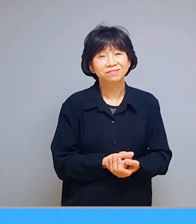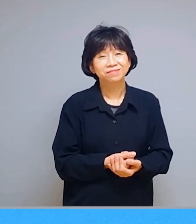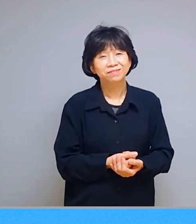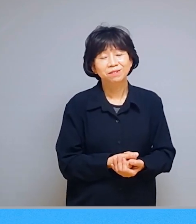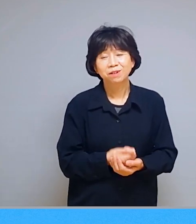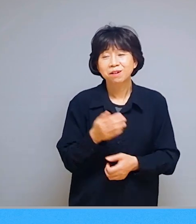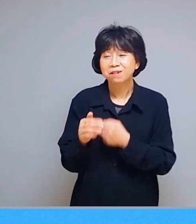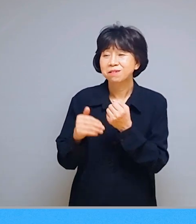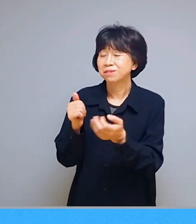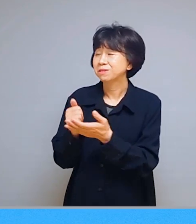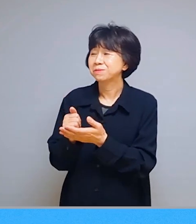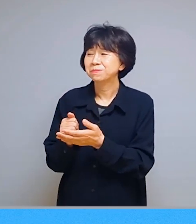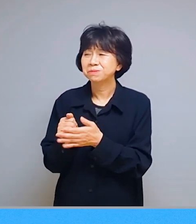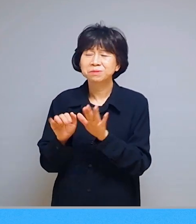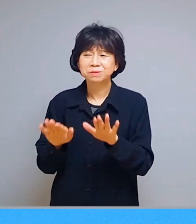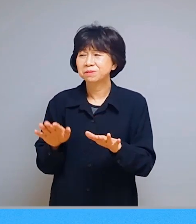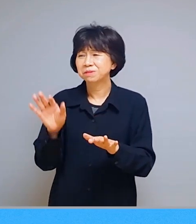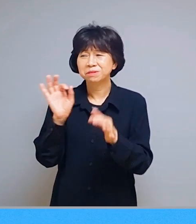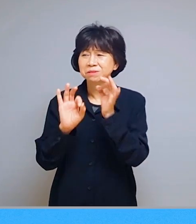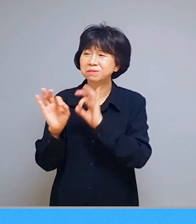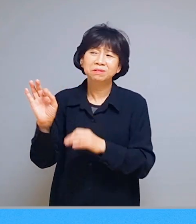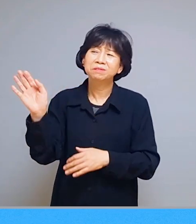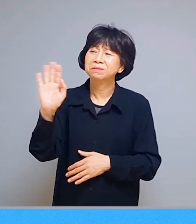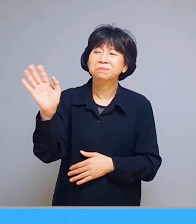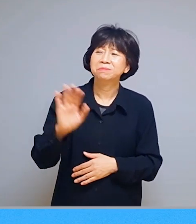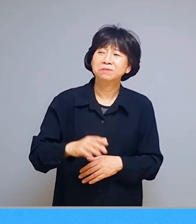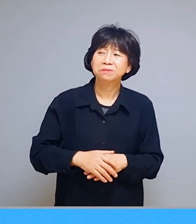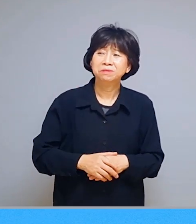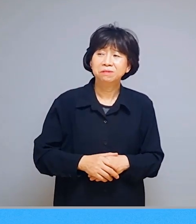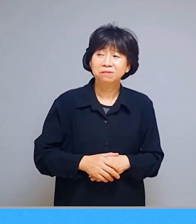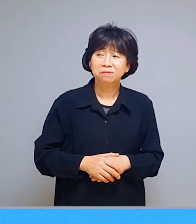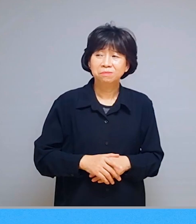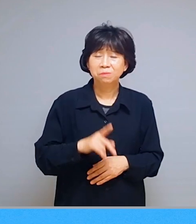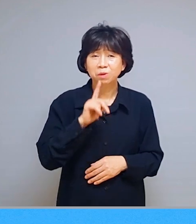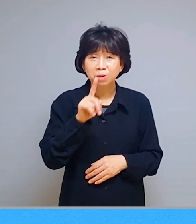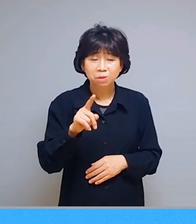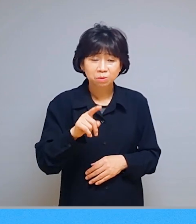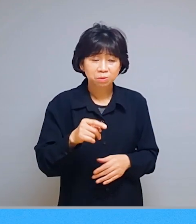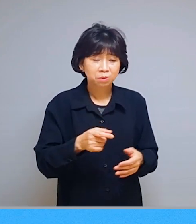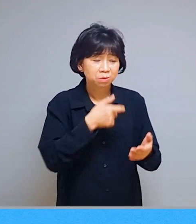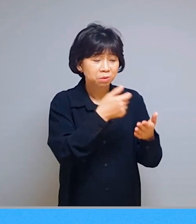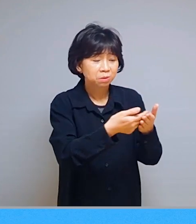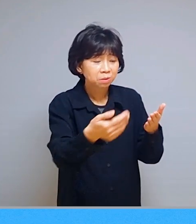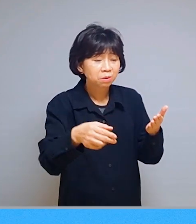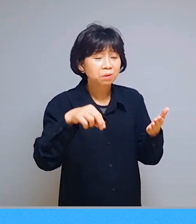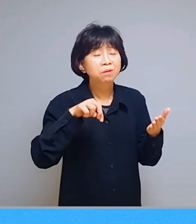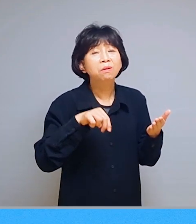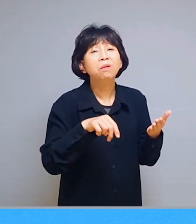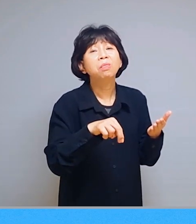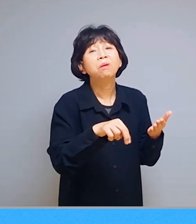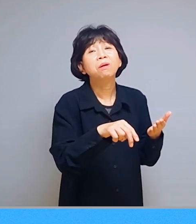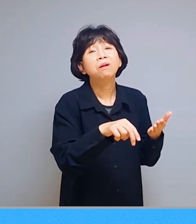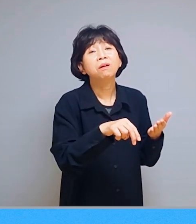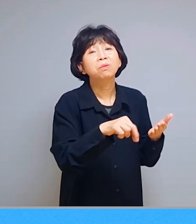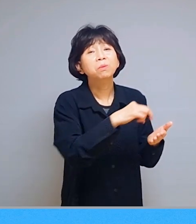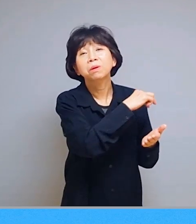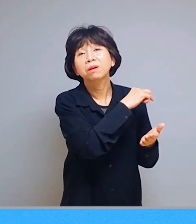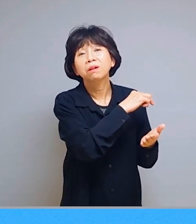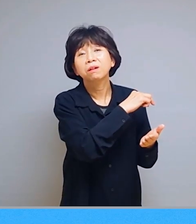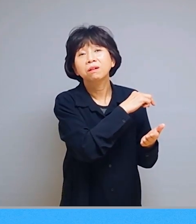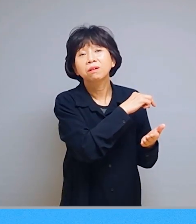더 이상 하나님을 찾지 않겠습니다. 라고 말하며 돌아서서 가버렸습니다.